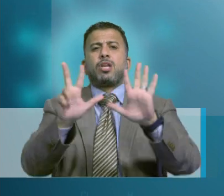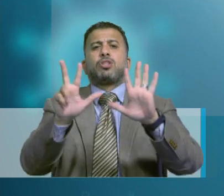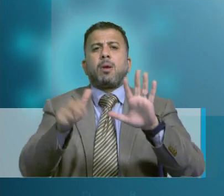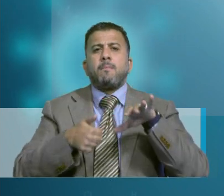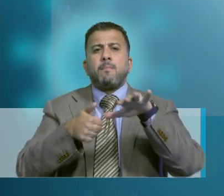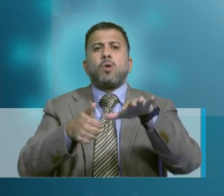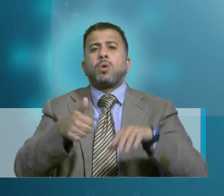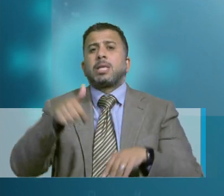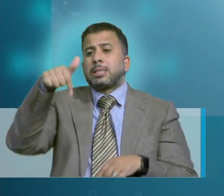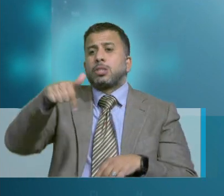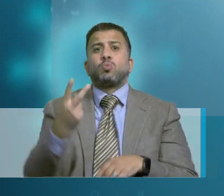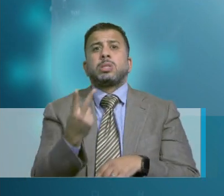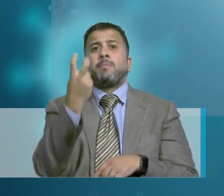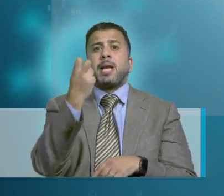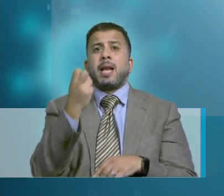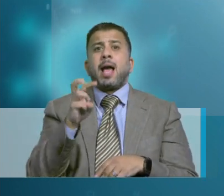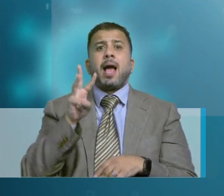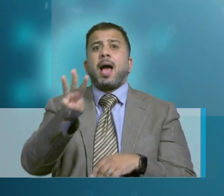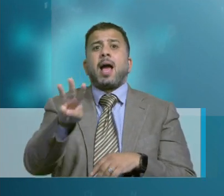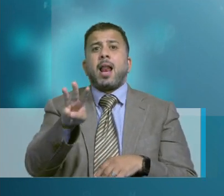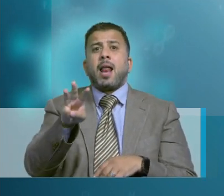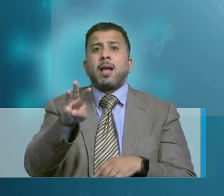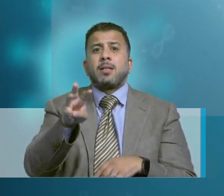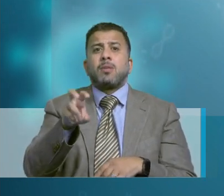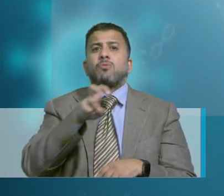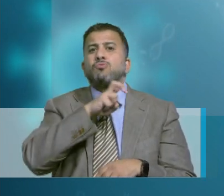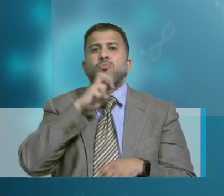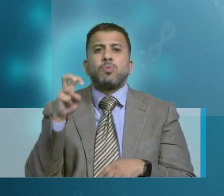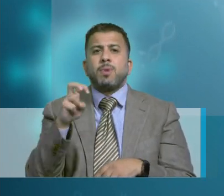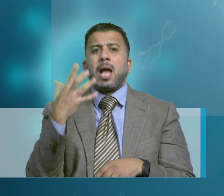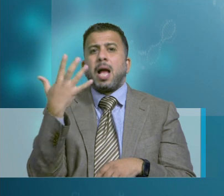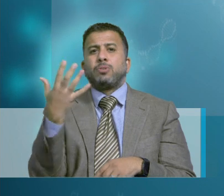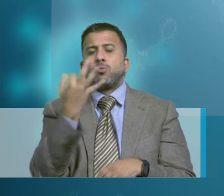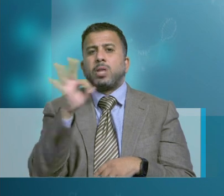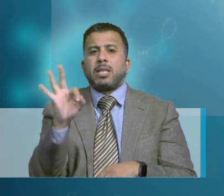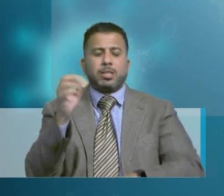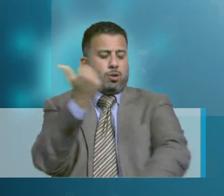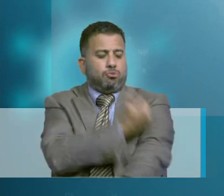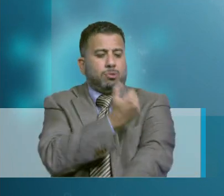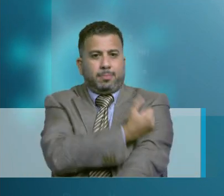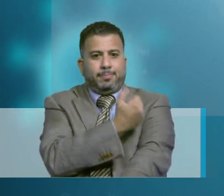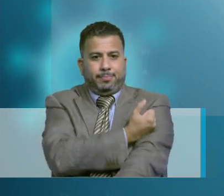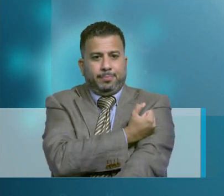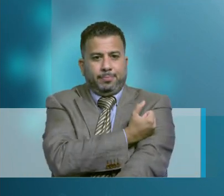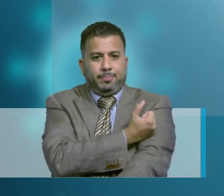18,076,835 جرعة.